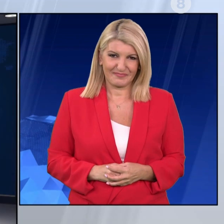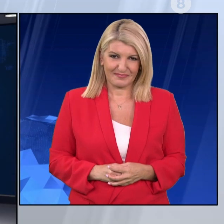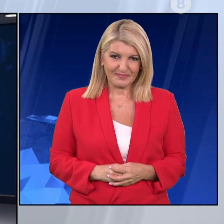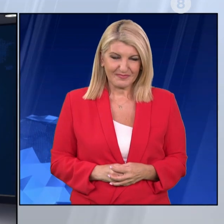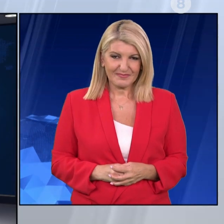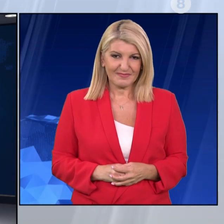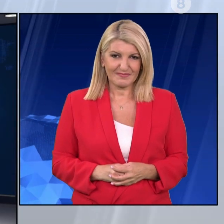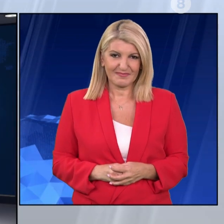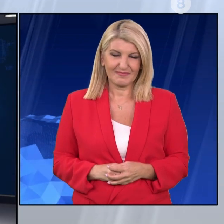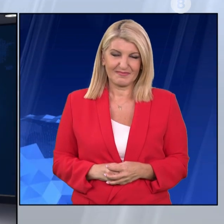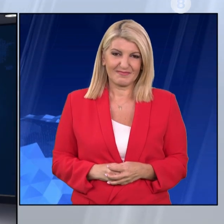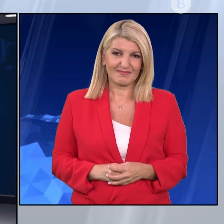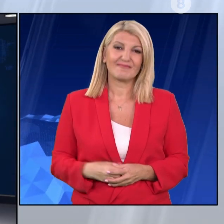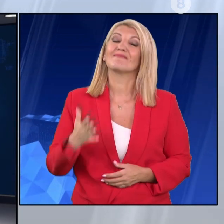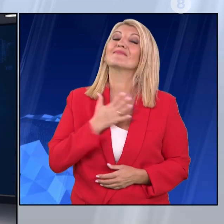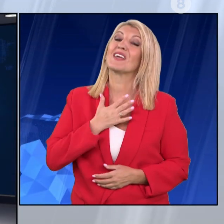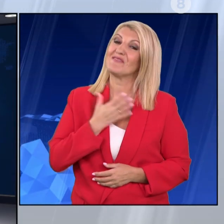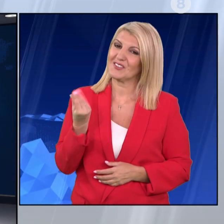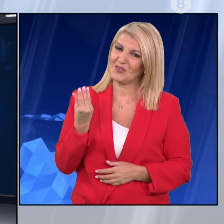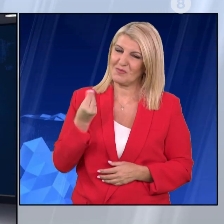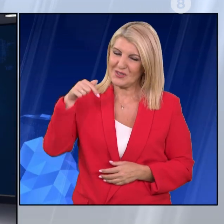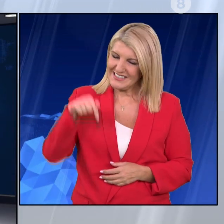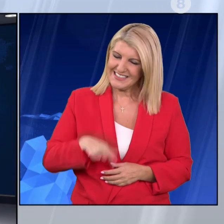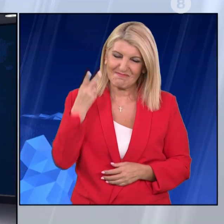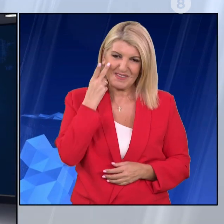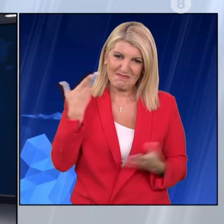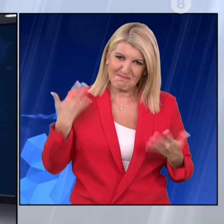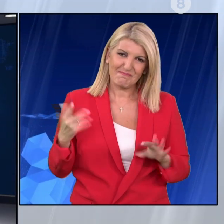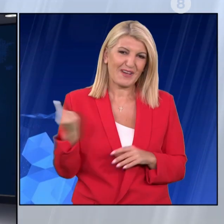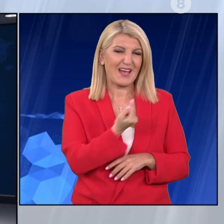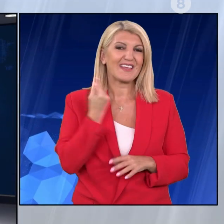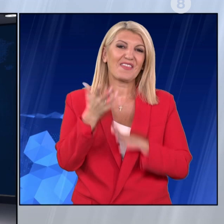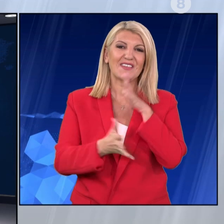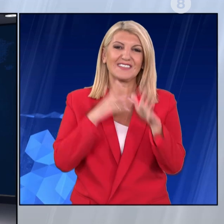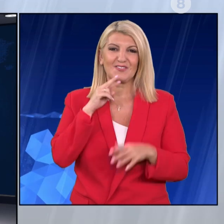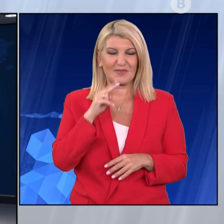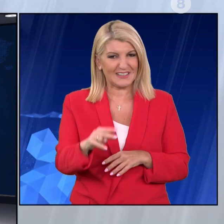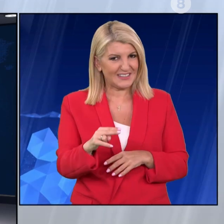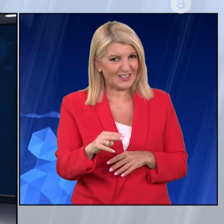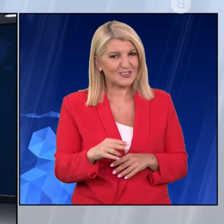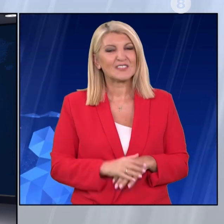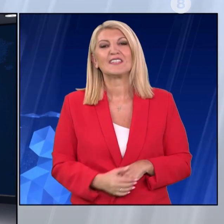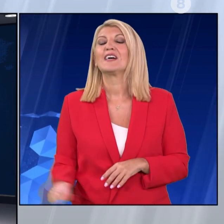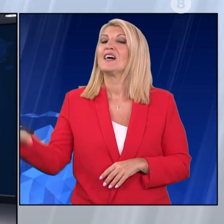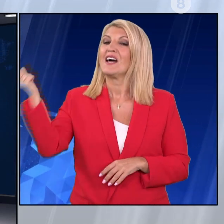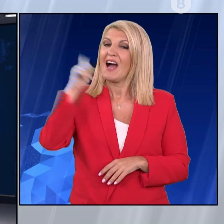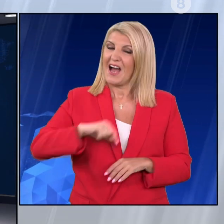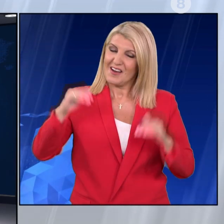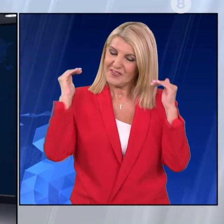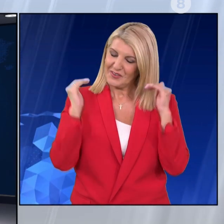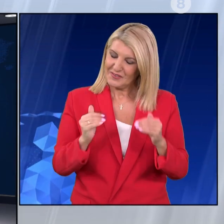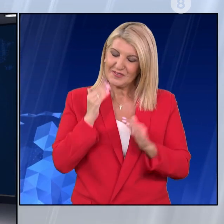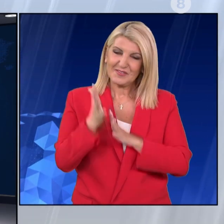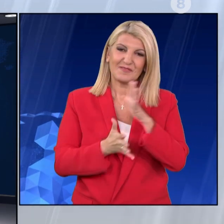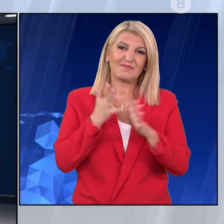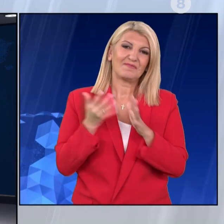όλα σας ευχαριστώ πολύ που και σήμερα επιλέξατε εμάς για τη μεσημεριανή σας ενημέρωση δίνουμε αύριο ραντεβού στις 2:00 το